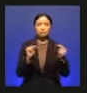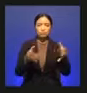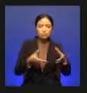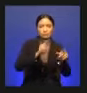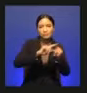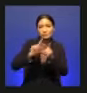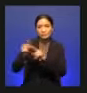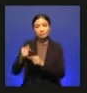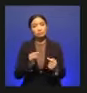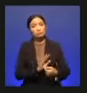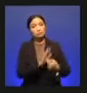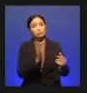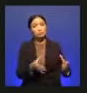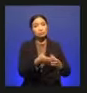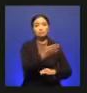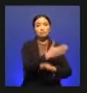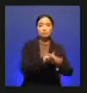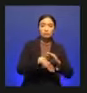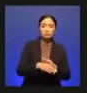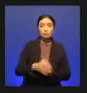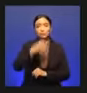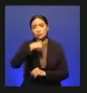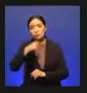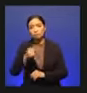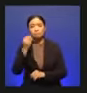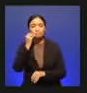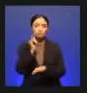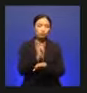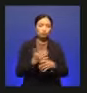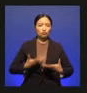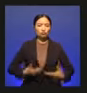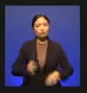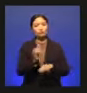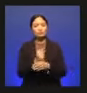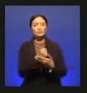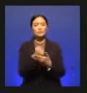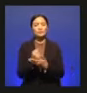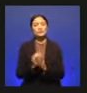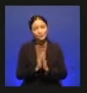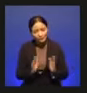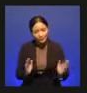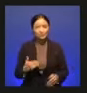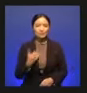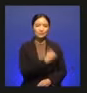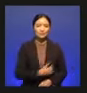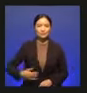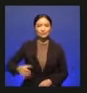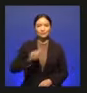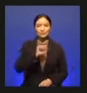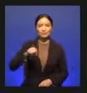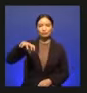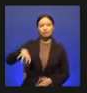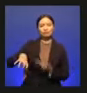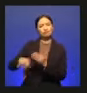างไม่ว่าจะเป็นคนพิการหรือว่าเรื่องของผู้สูงอายุที่ติดบ้านติดเตียงได้นะครับก็ต้องขอบคุณสสส.นะครับวันนี้ได้ความ